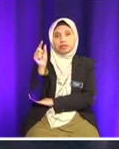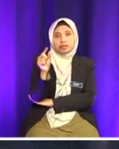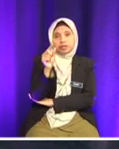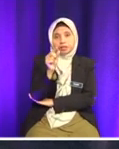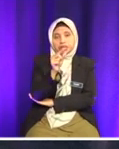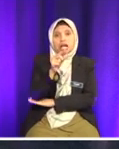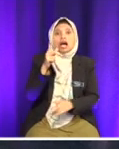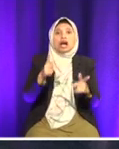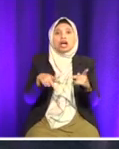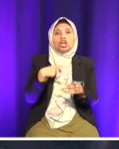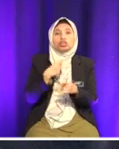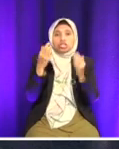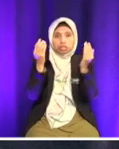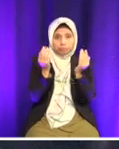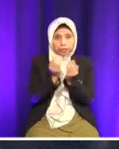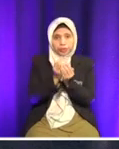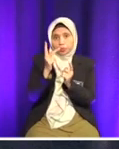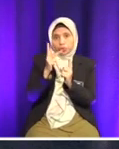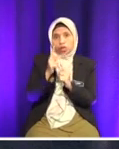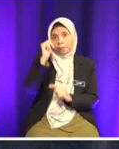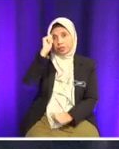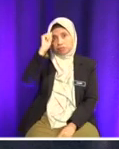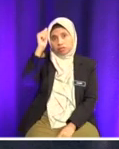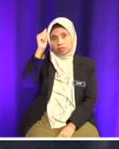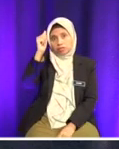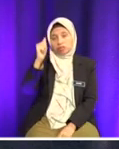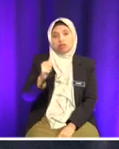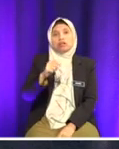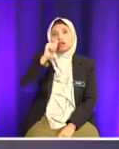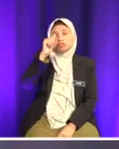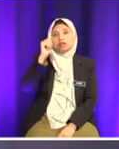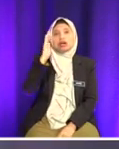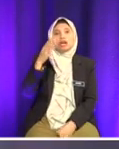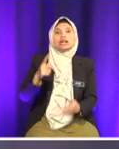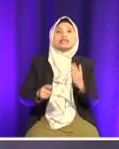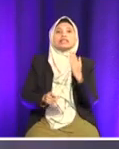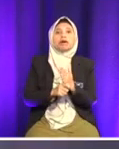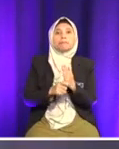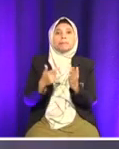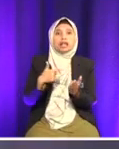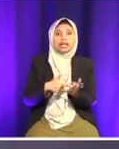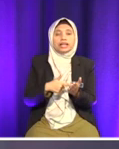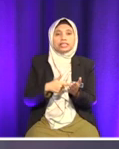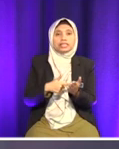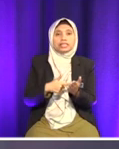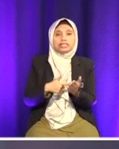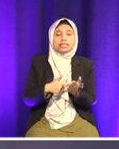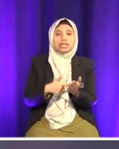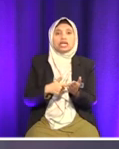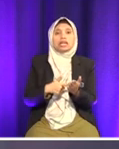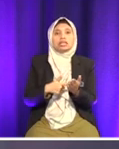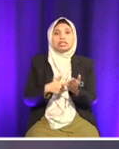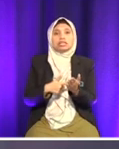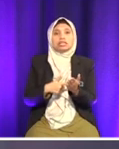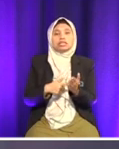sekiranya kita bersyukur kepada Allah Subhanahu Wa Ta'ala Allah akan Tambahkan lagi nikmat Allah akan Tambahkan